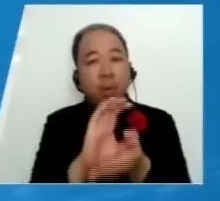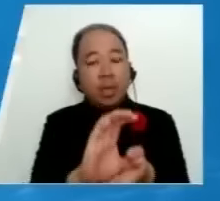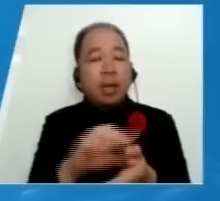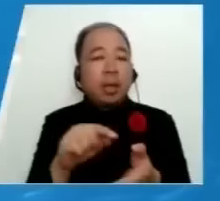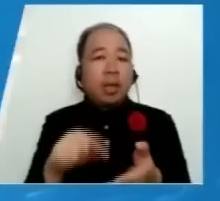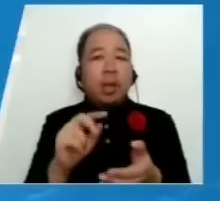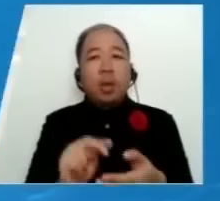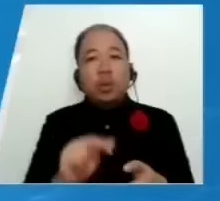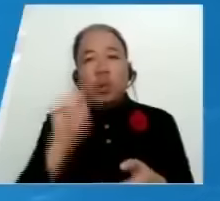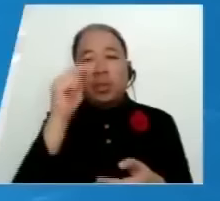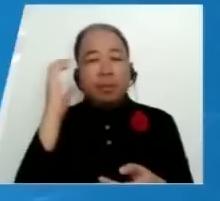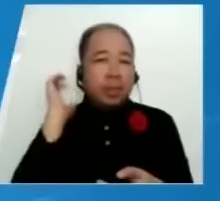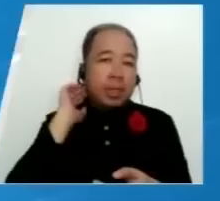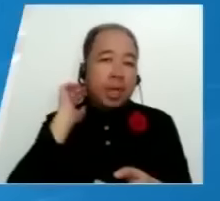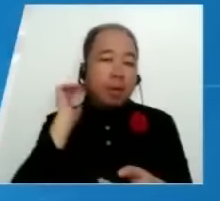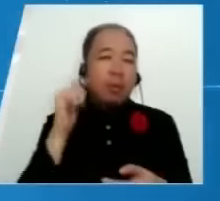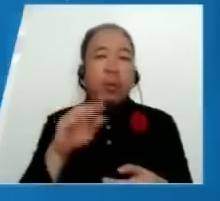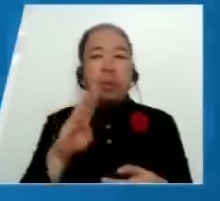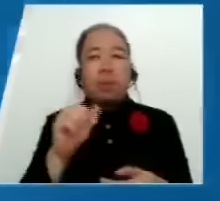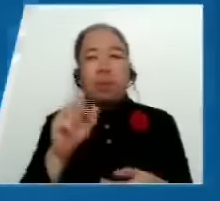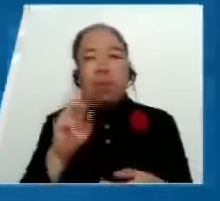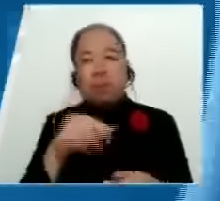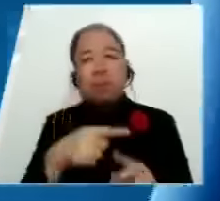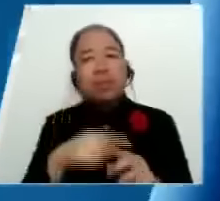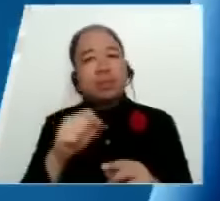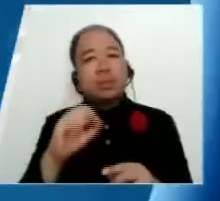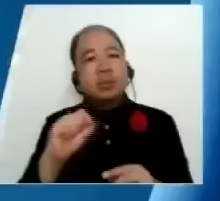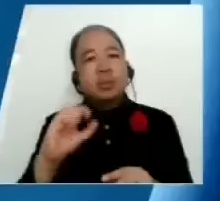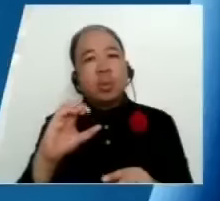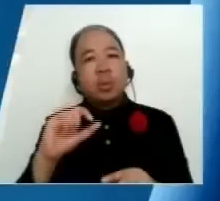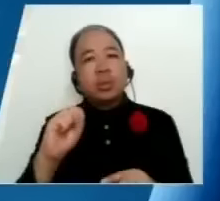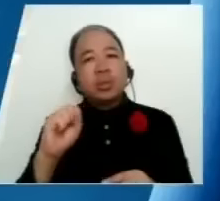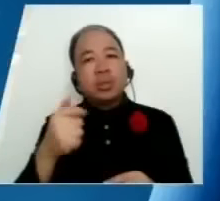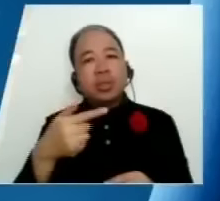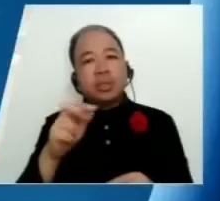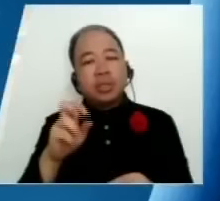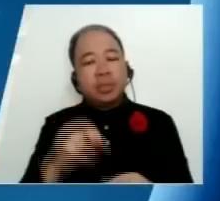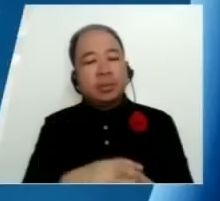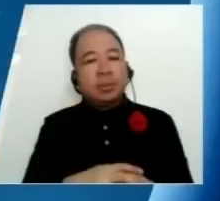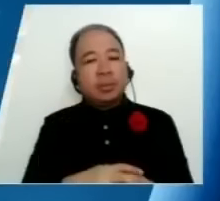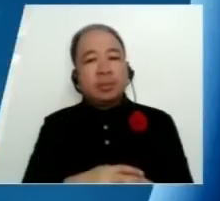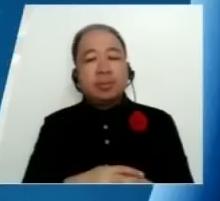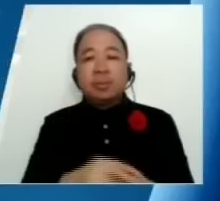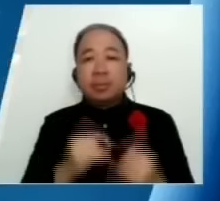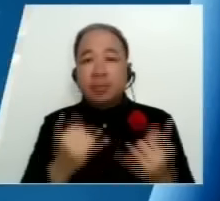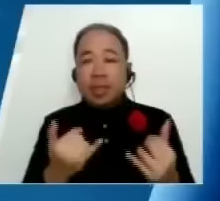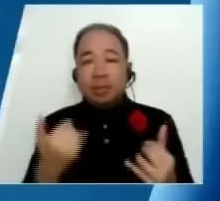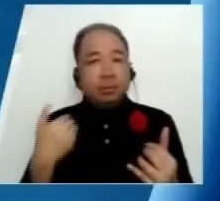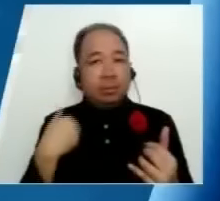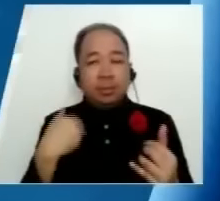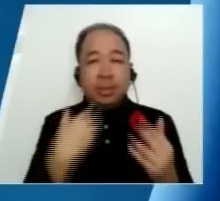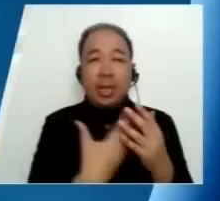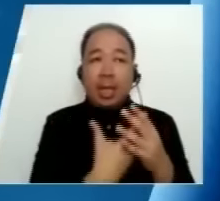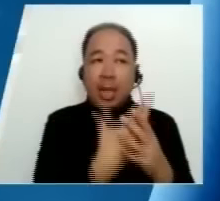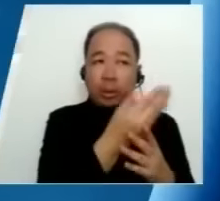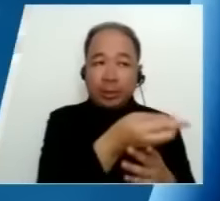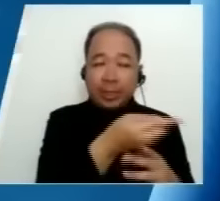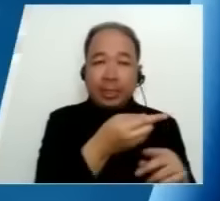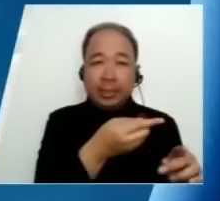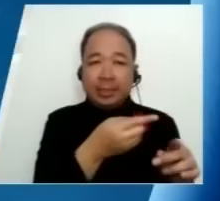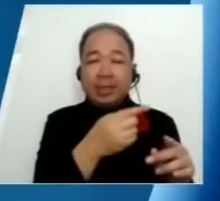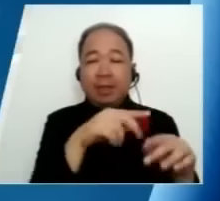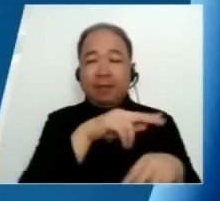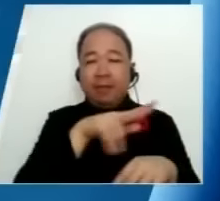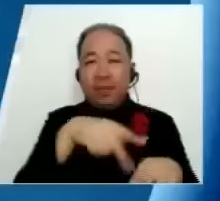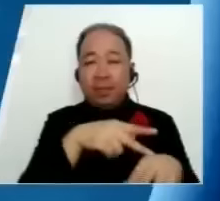bahagi ng Soccsaygen. Samantala mga kapuso, hindi pa man nakakalabas ng Philippine Area of Responsibility yung bagyong Christine na kung